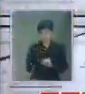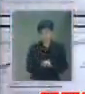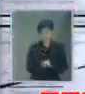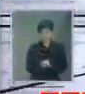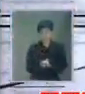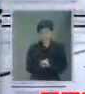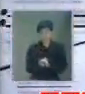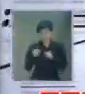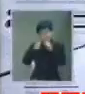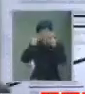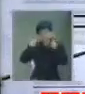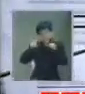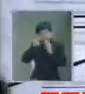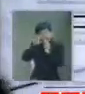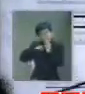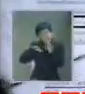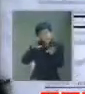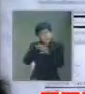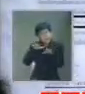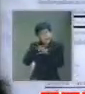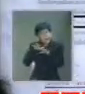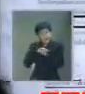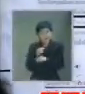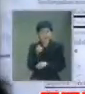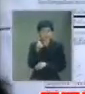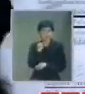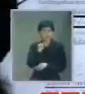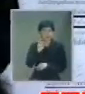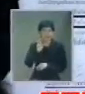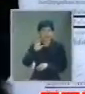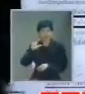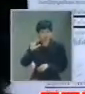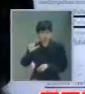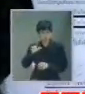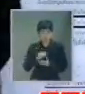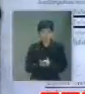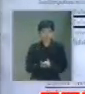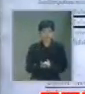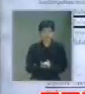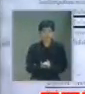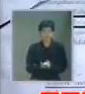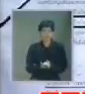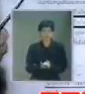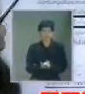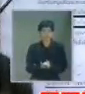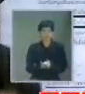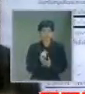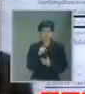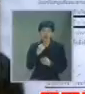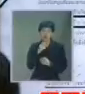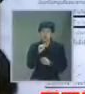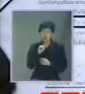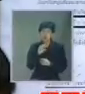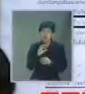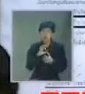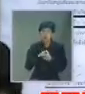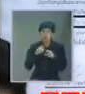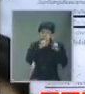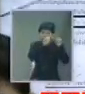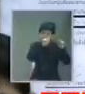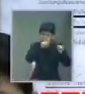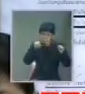ฟิวเจอร์บอร์ด19ล้านกกต.ให้ตังค์29ล้านแต่ต้องมาทำนะบินบอร์ดฟิวเ